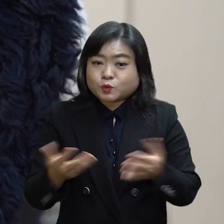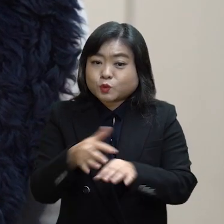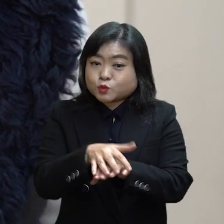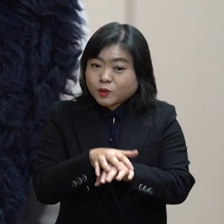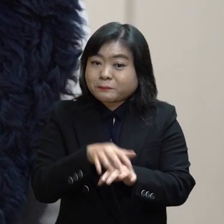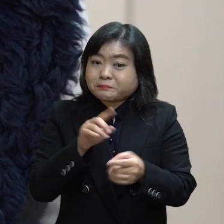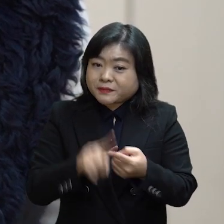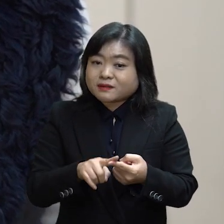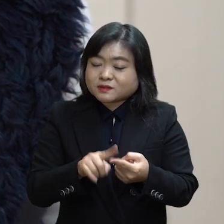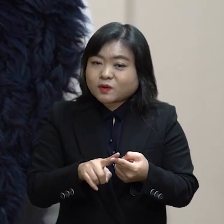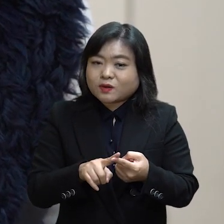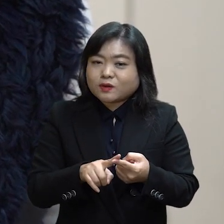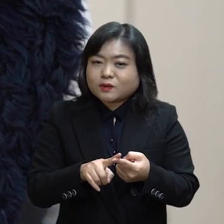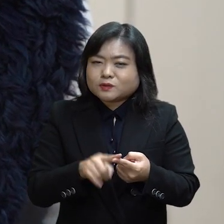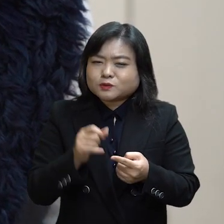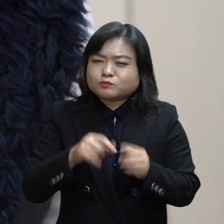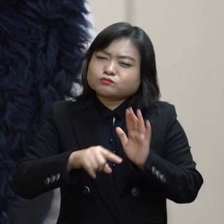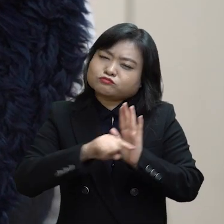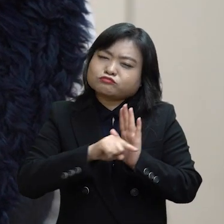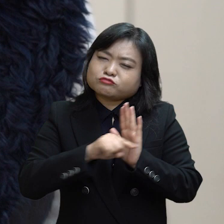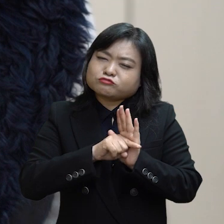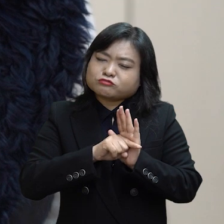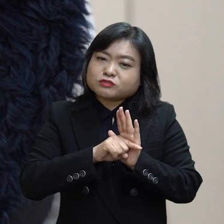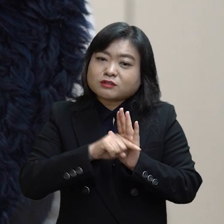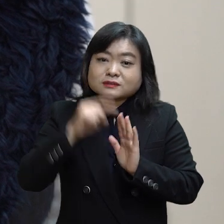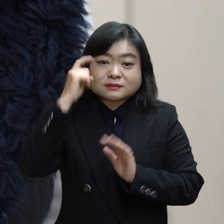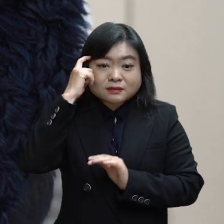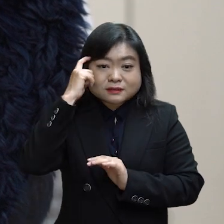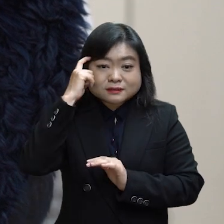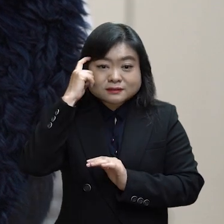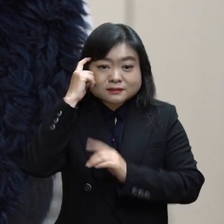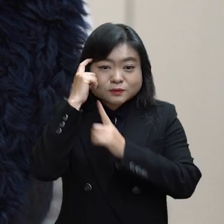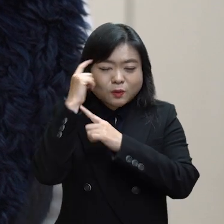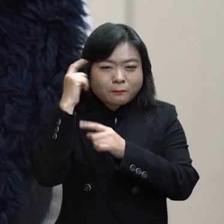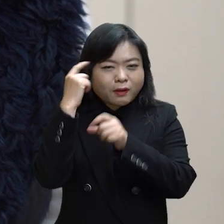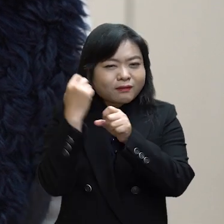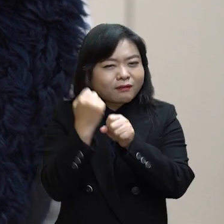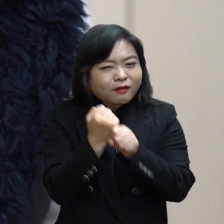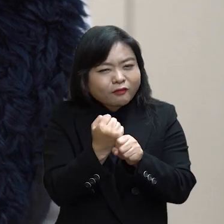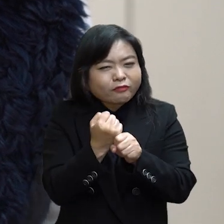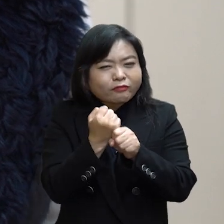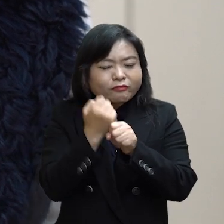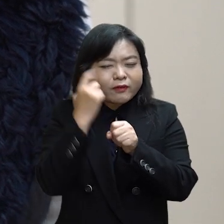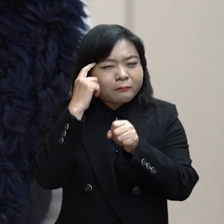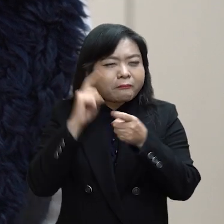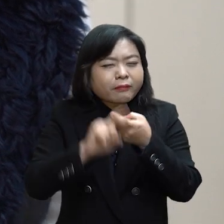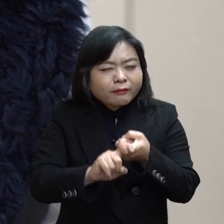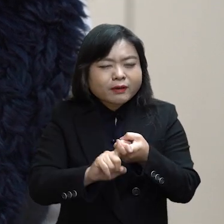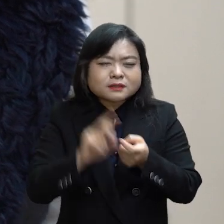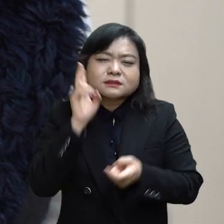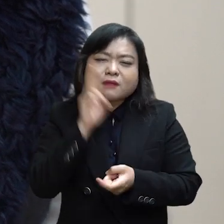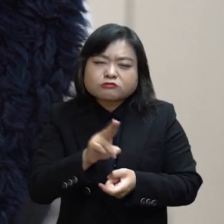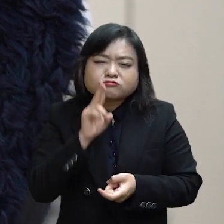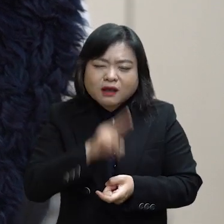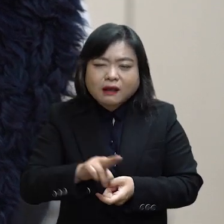노동조합에 대해서 되게 좀 부정적인 시각 그리고 편견이 좀 많이 심하구나 하는 생각이